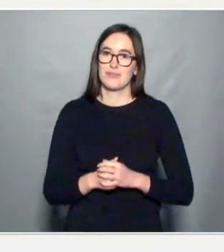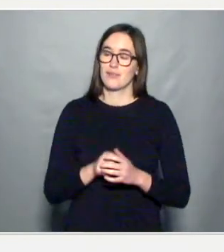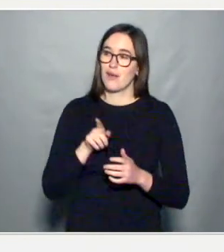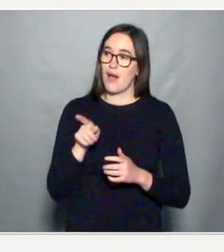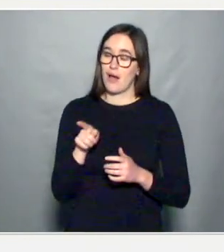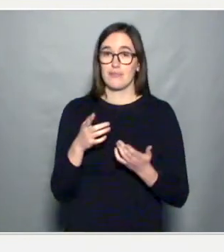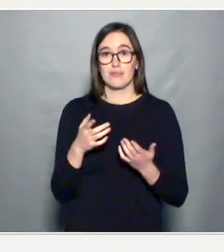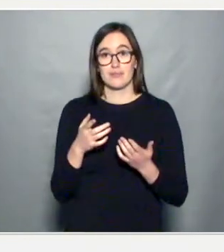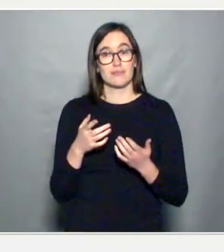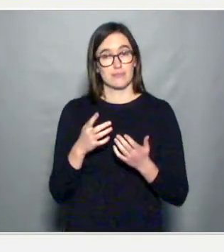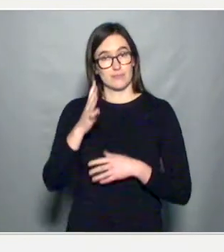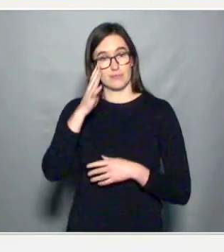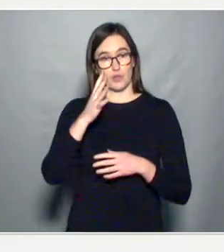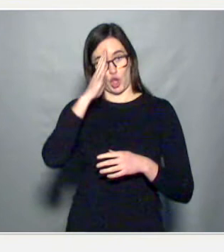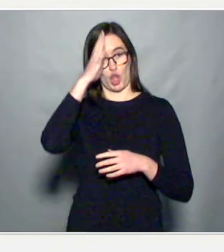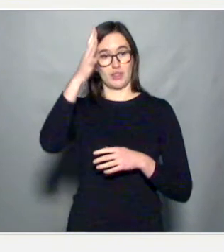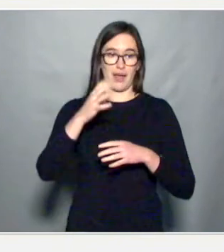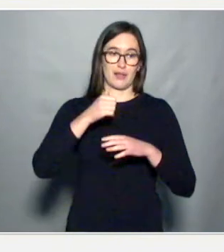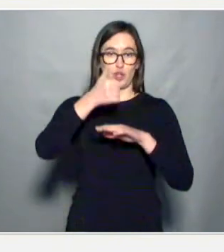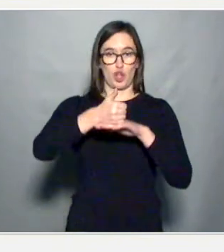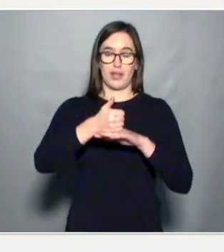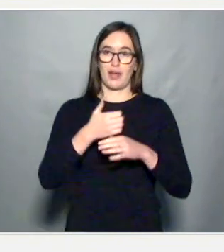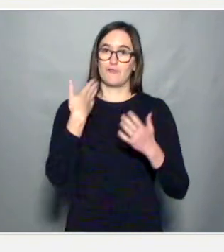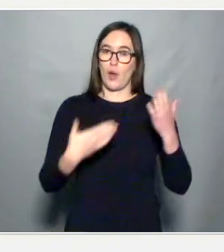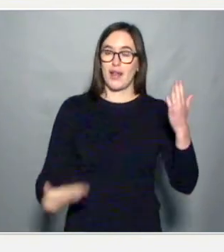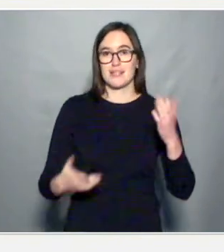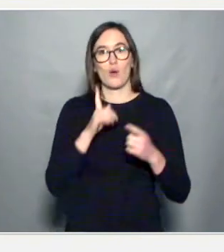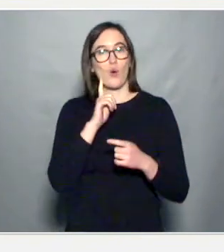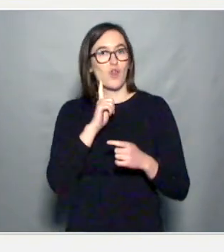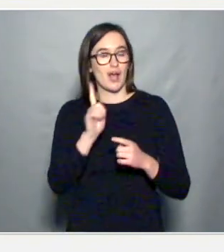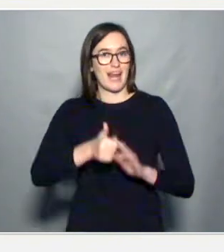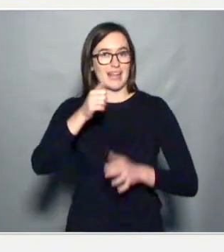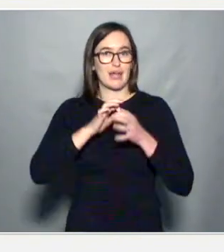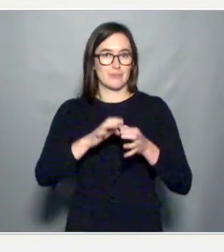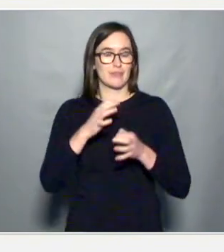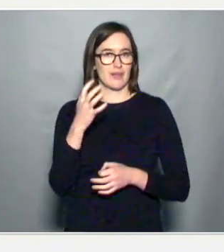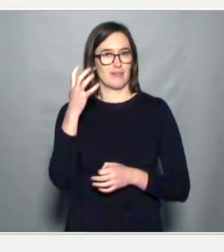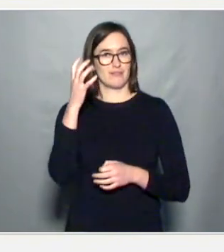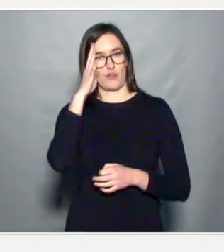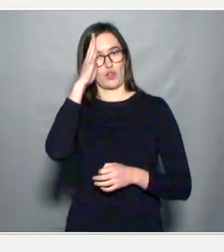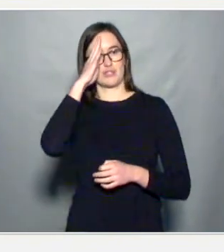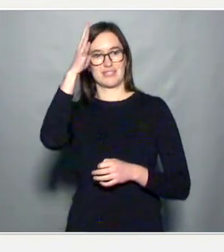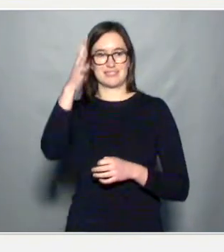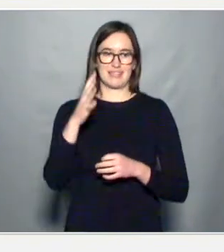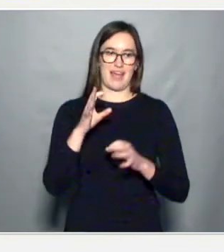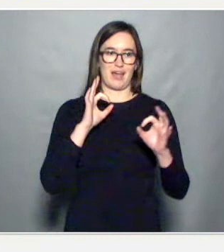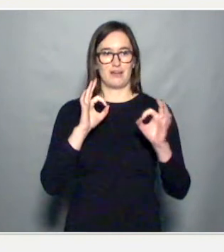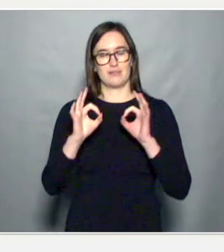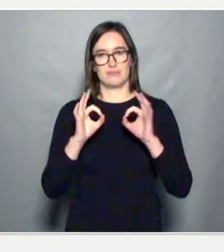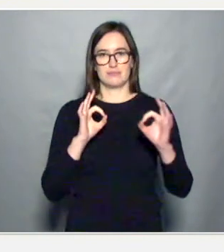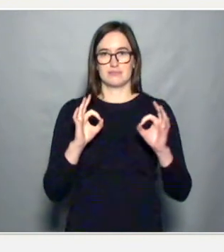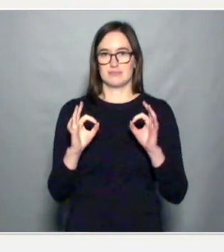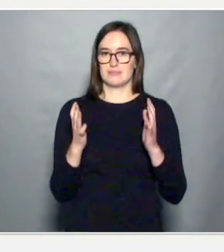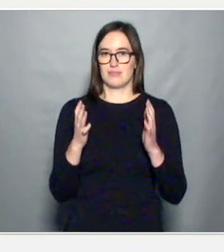Han er gründer, foreleser og daglig leder av Underbara ADHD. Han er